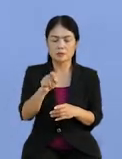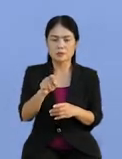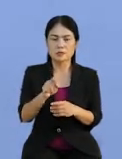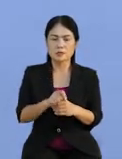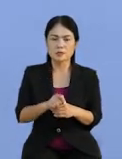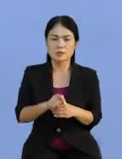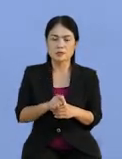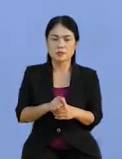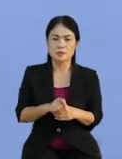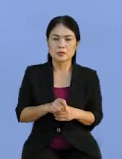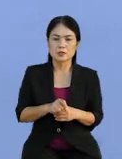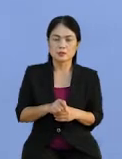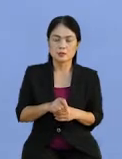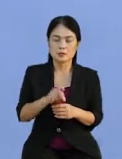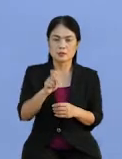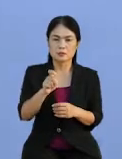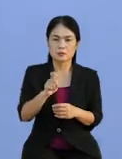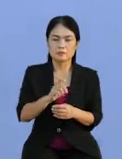mùi tiết bà